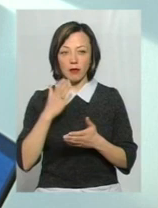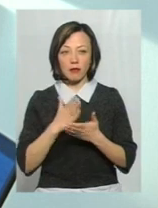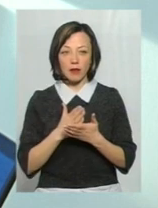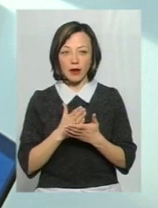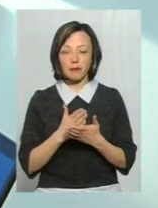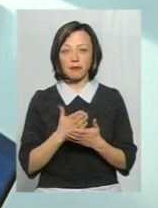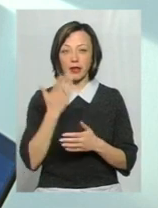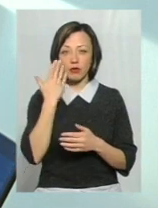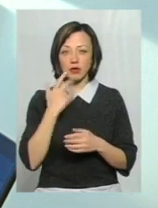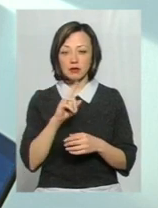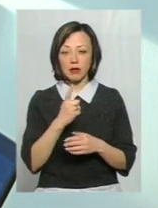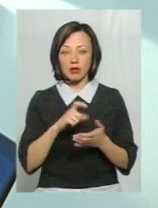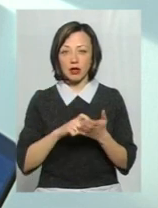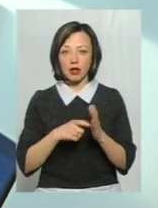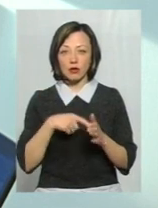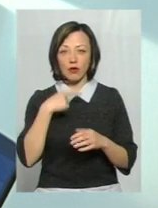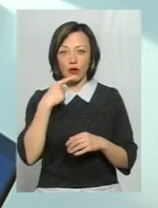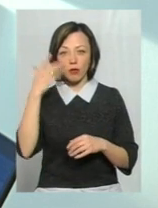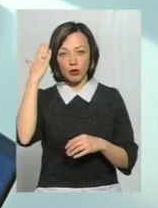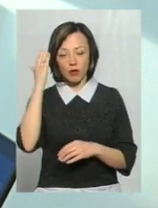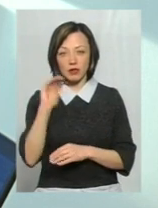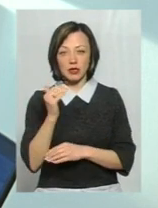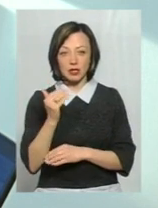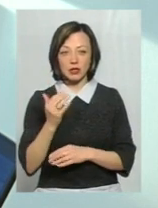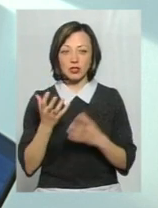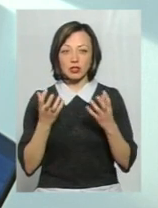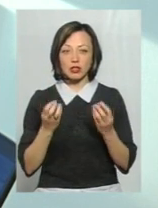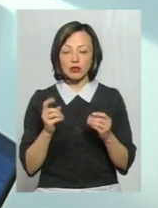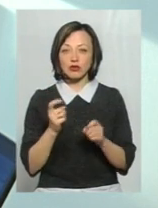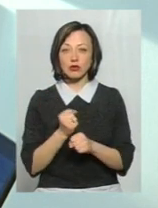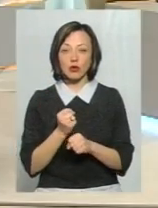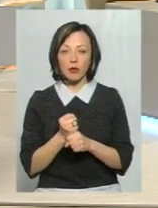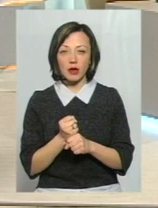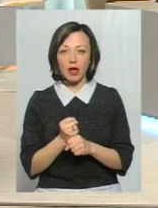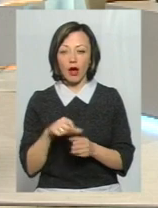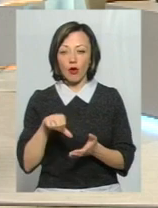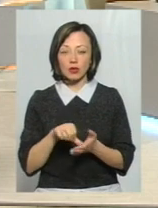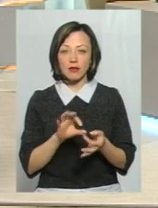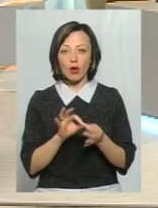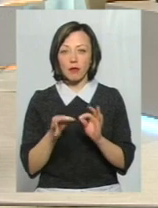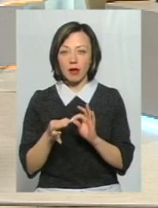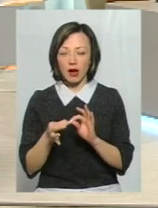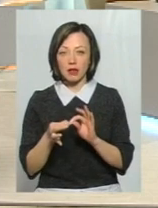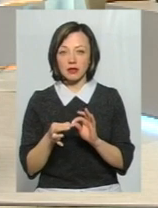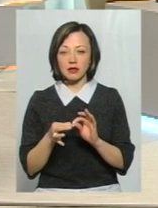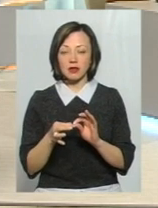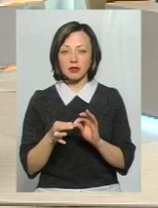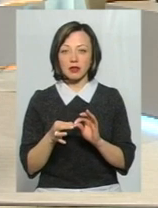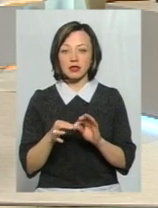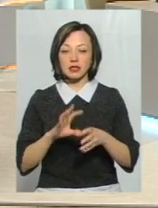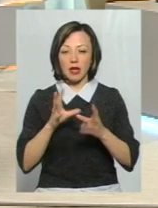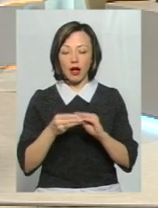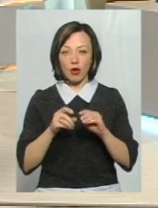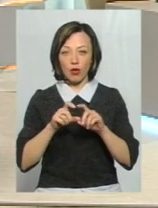коли ми з першого класу вже говоримо, обдарована дитина, і вона щось робить, а участі в олімпіадах загальноосвітня